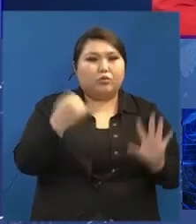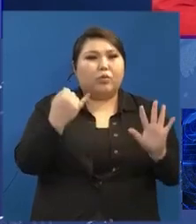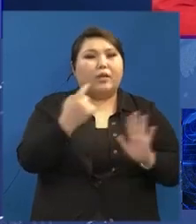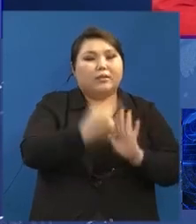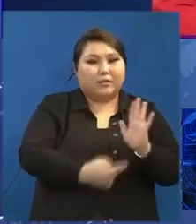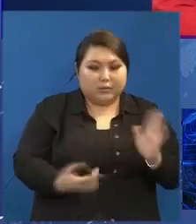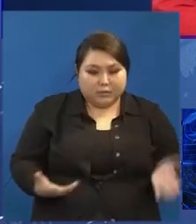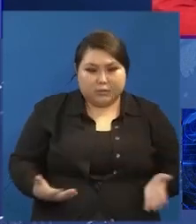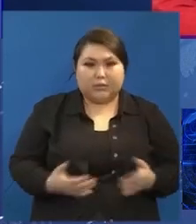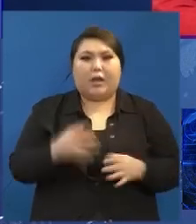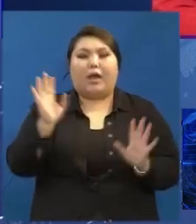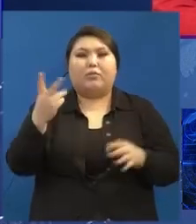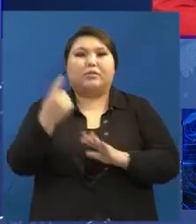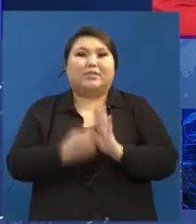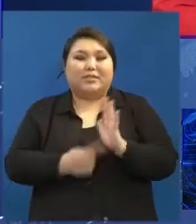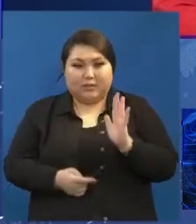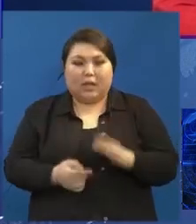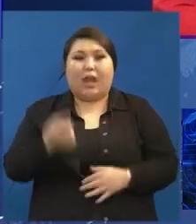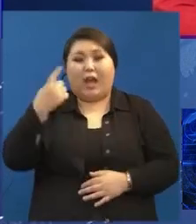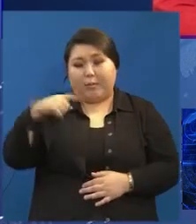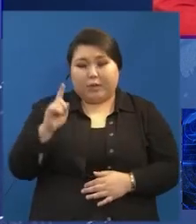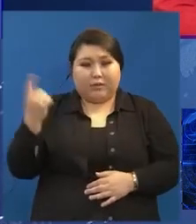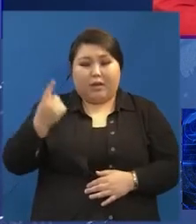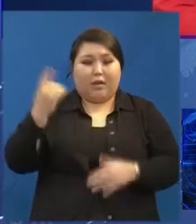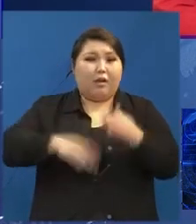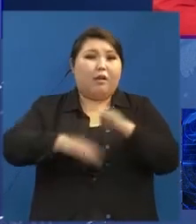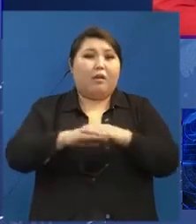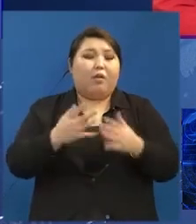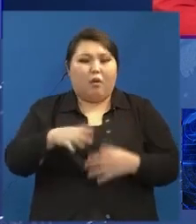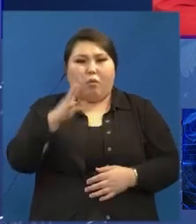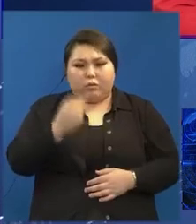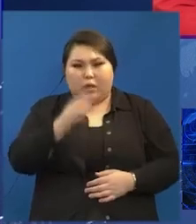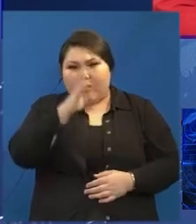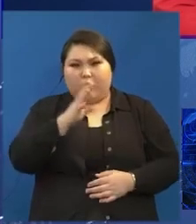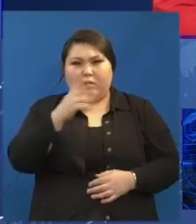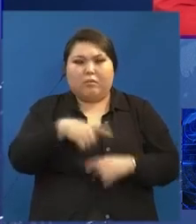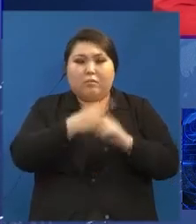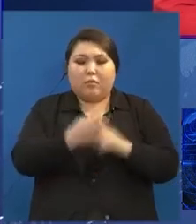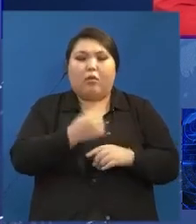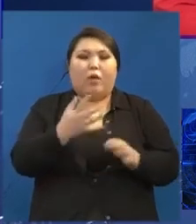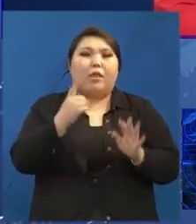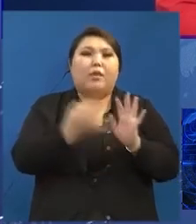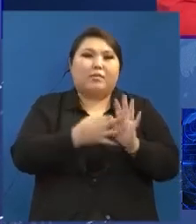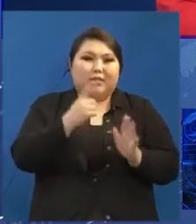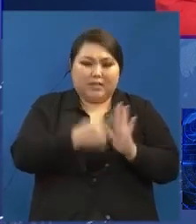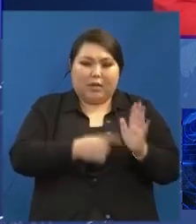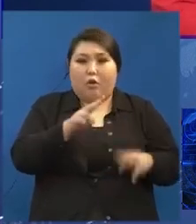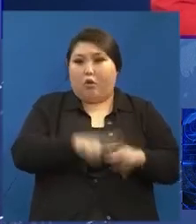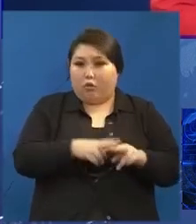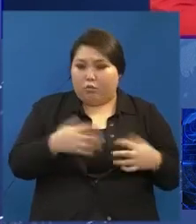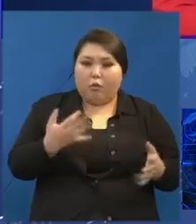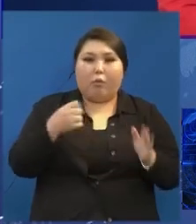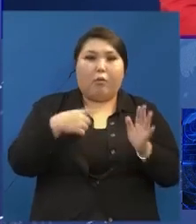6 сар 12 сар за тамгийн дээд нь одоо онц ноцтой гин тэргийн үед бол 18 сар одоо 20 ч гэдэг юм